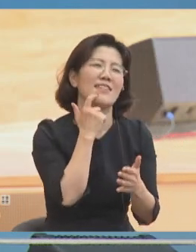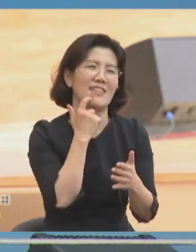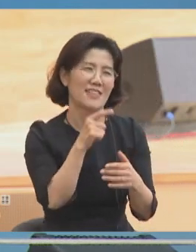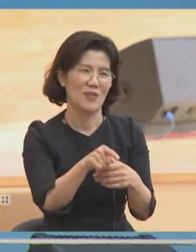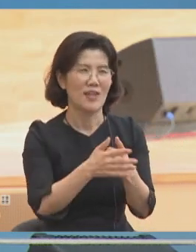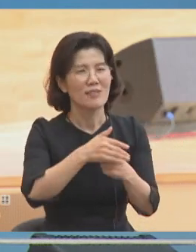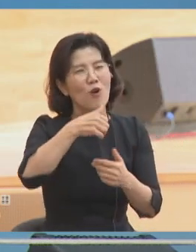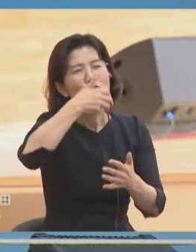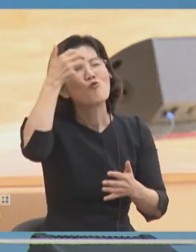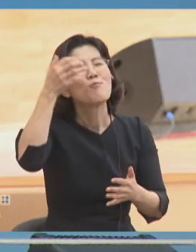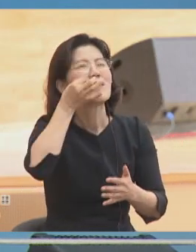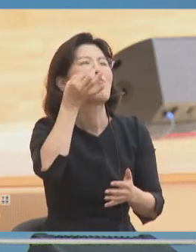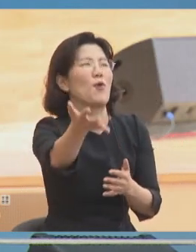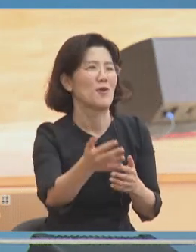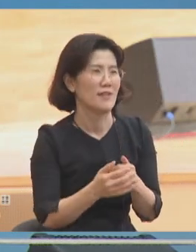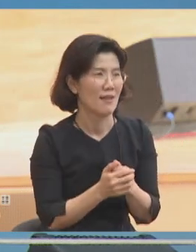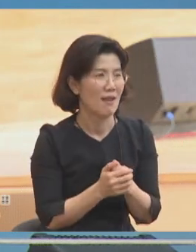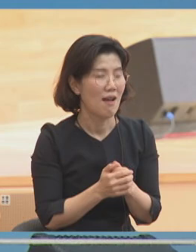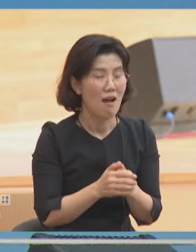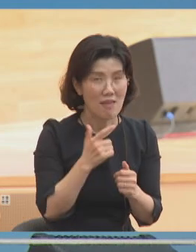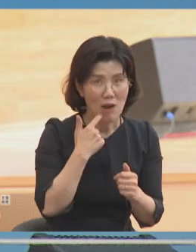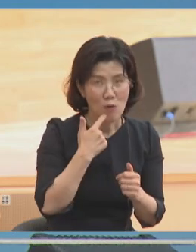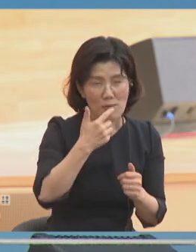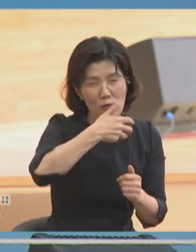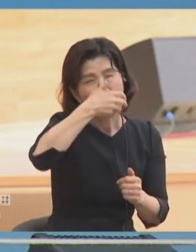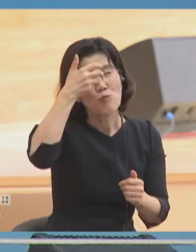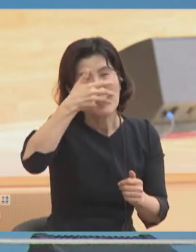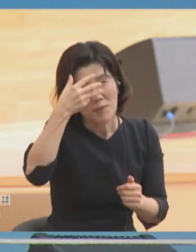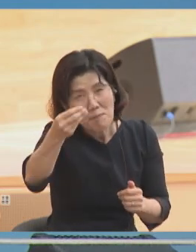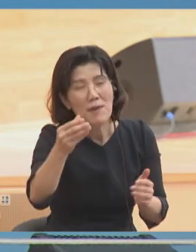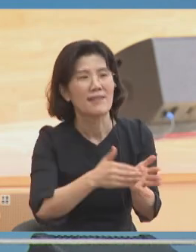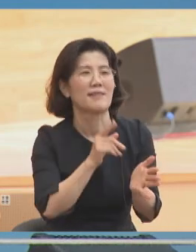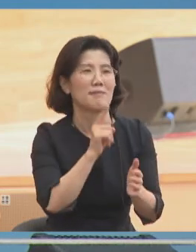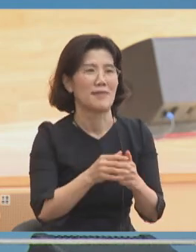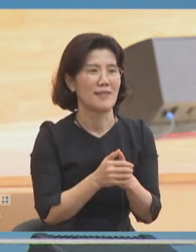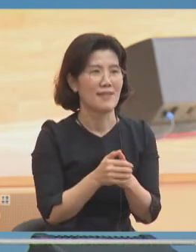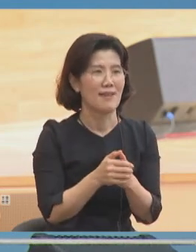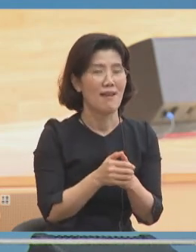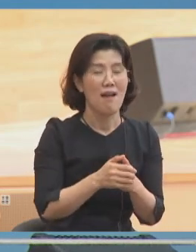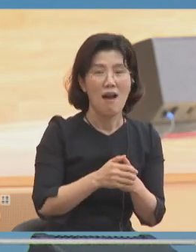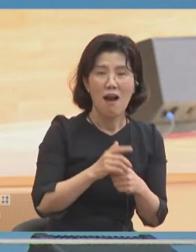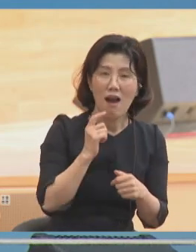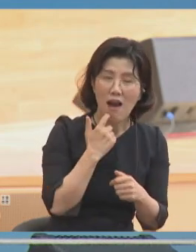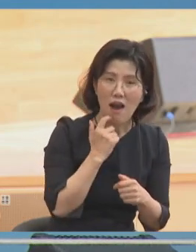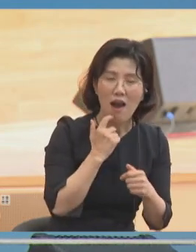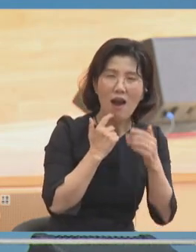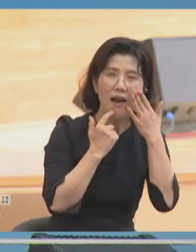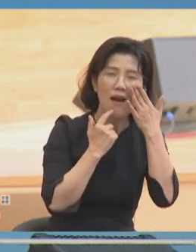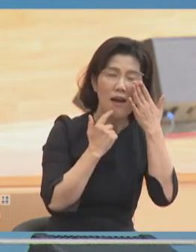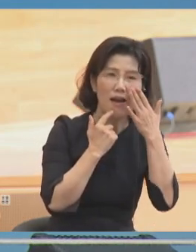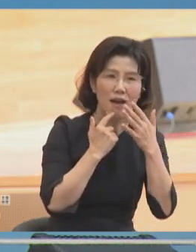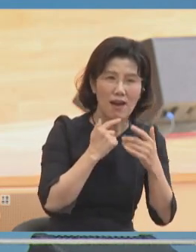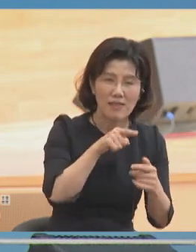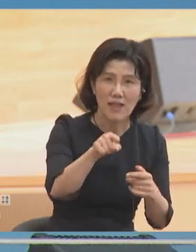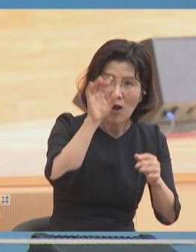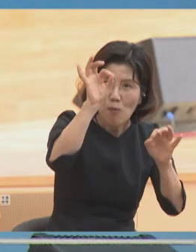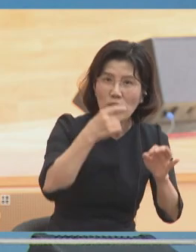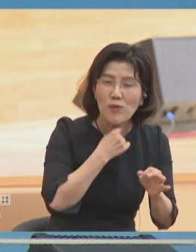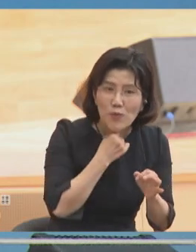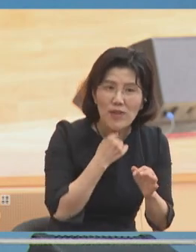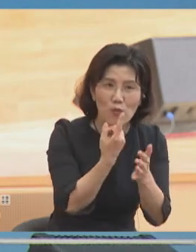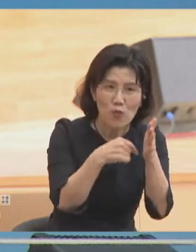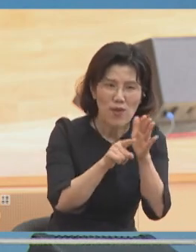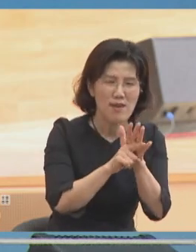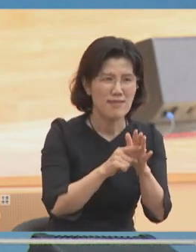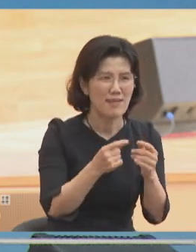것입니다 바로 야곱이 그것을 보았죠 여러분 그런데 야곱이 내가 그것을 보기 위해서 애를 쓰고 노력해서